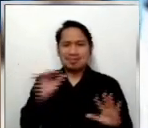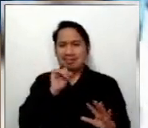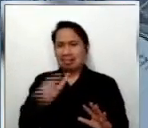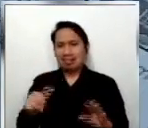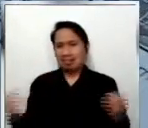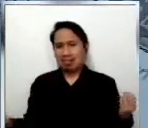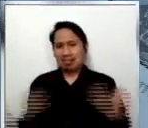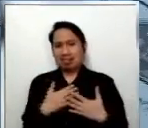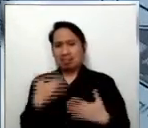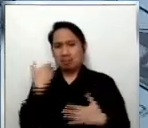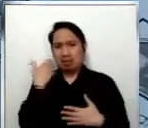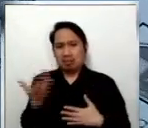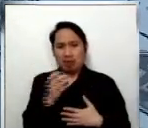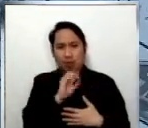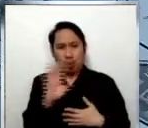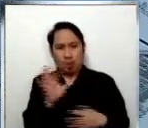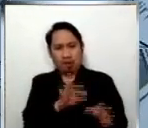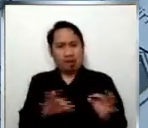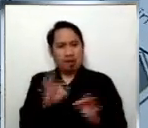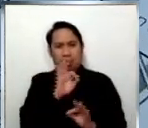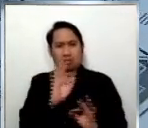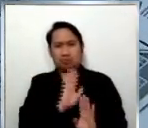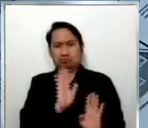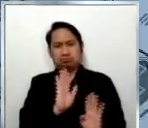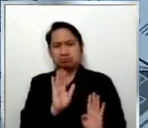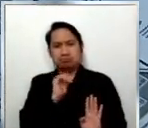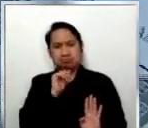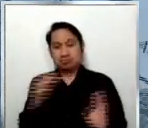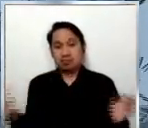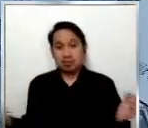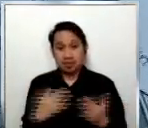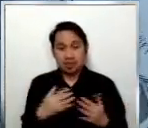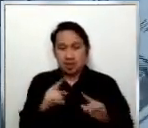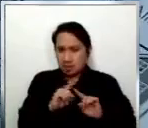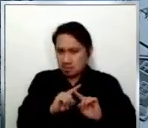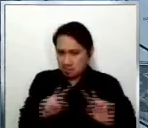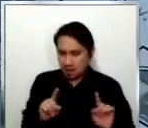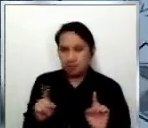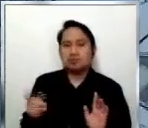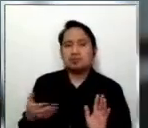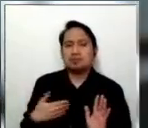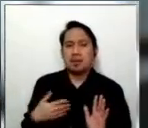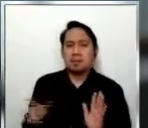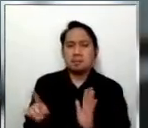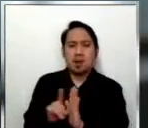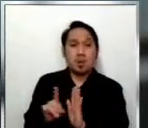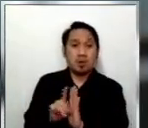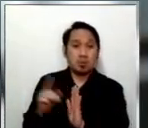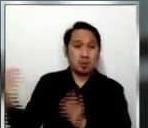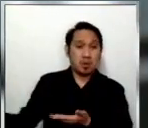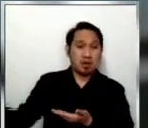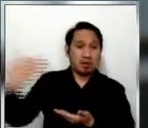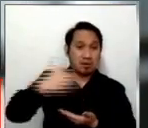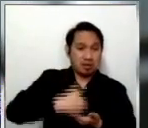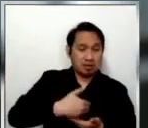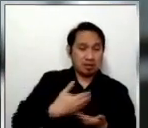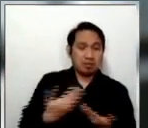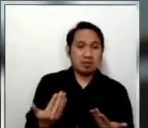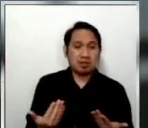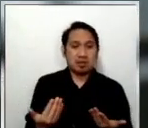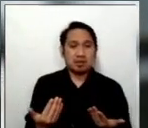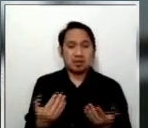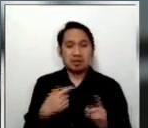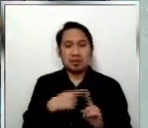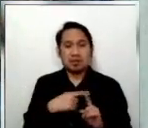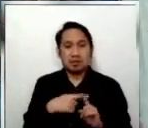multo. Pero nababahala siya ngayong bawal mulang bumisita sa sementeryo sa Undas. Mawawala na po kami